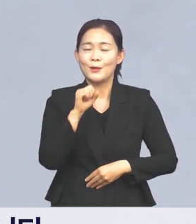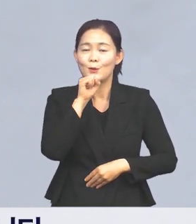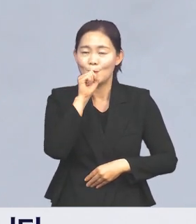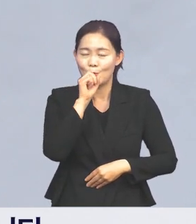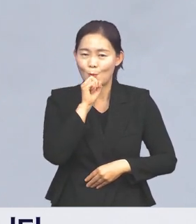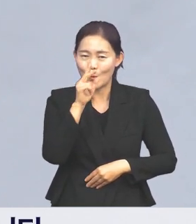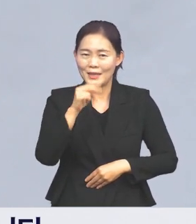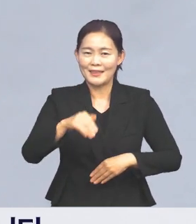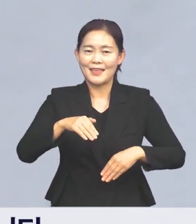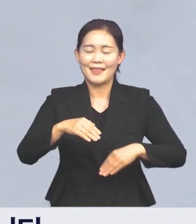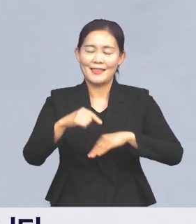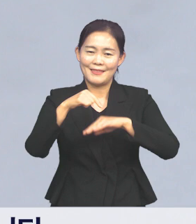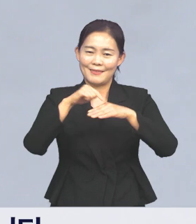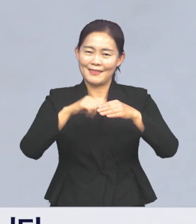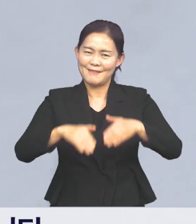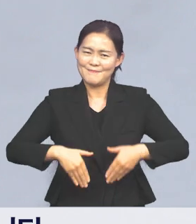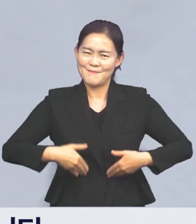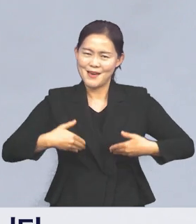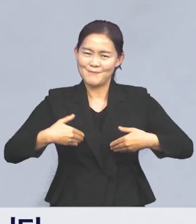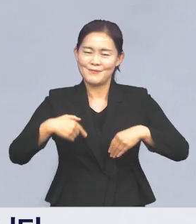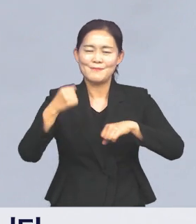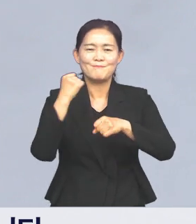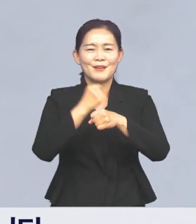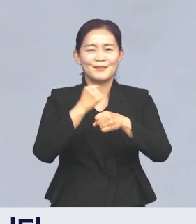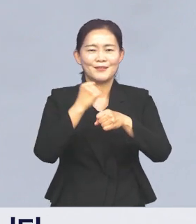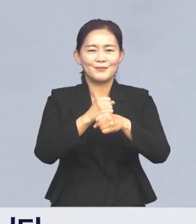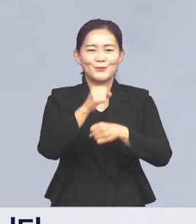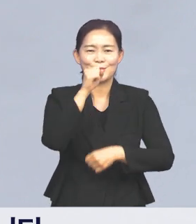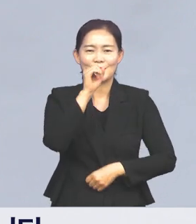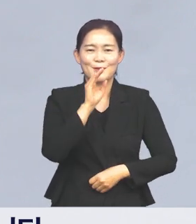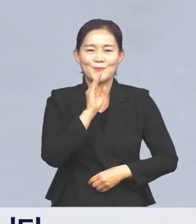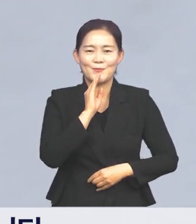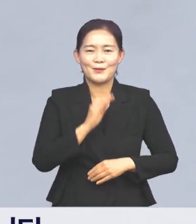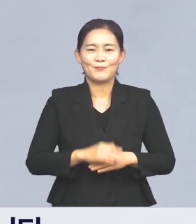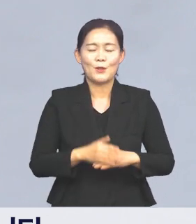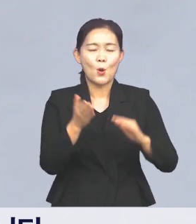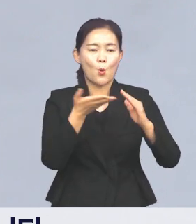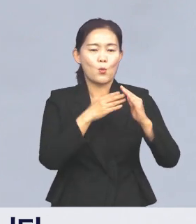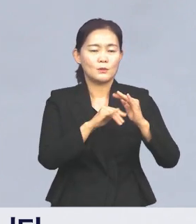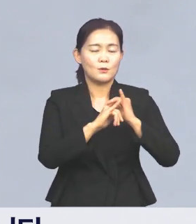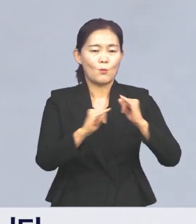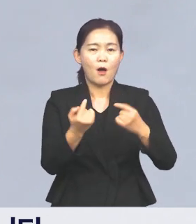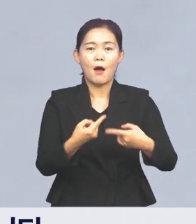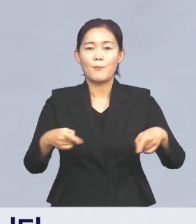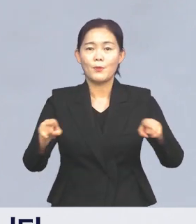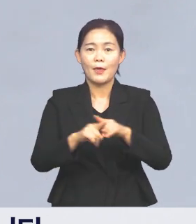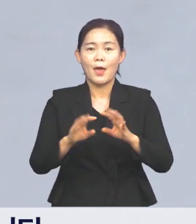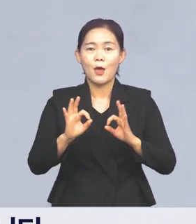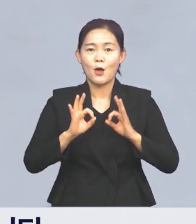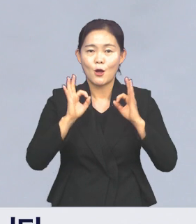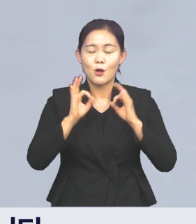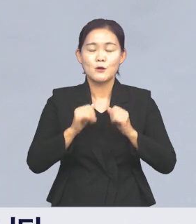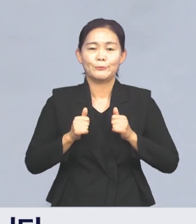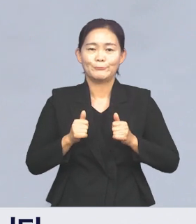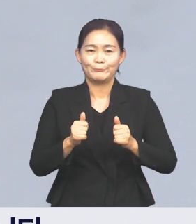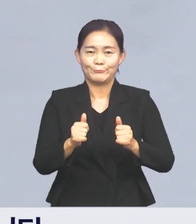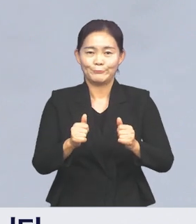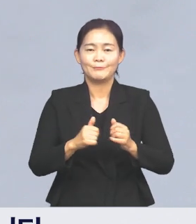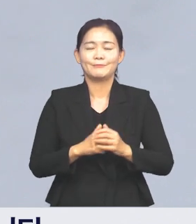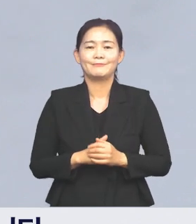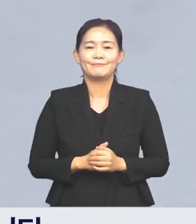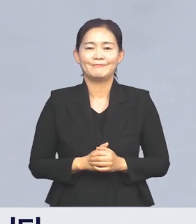또 용인의 따뜻한 마음을 우리가 더해주시면 좋겠다 생각을 합니다. 우리 시의 공직자들과 함께